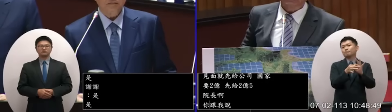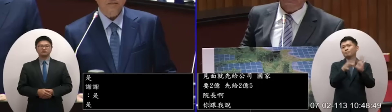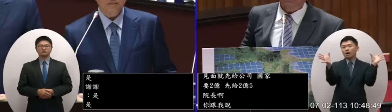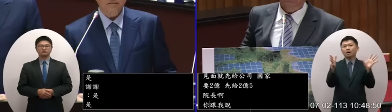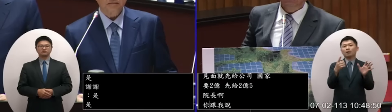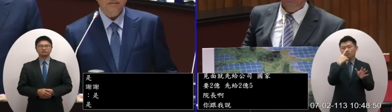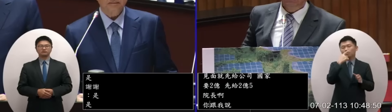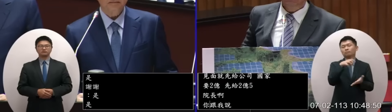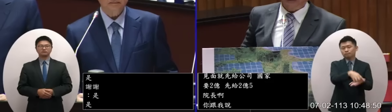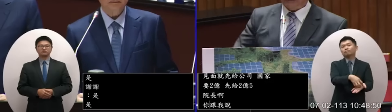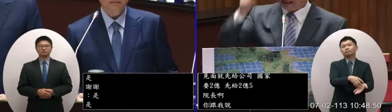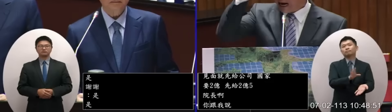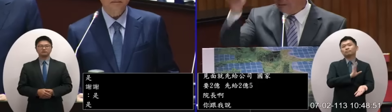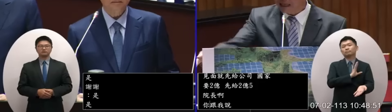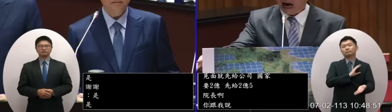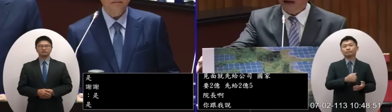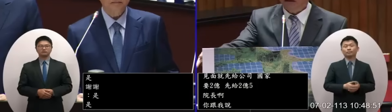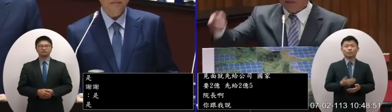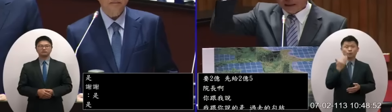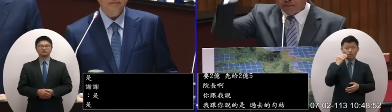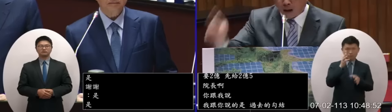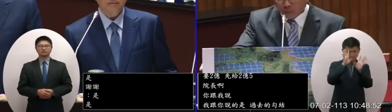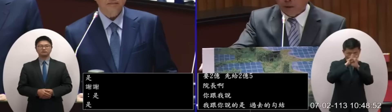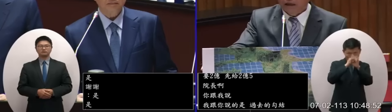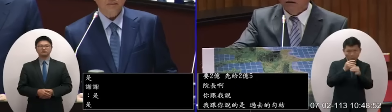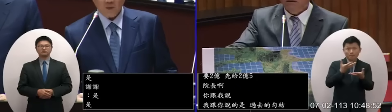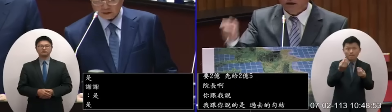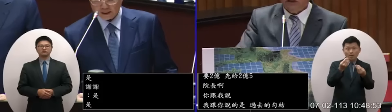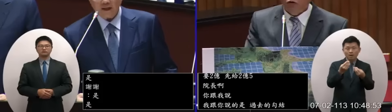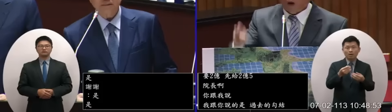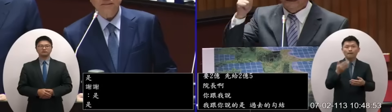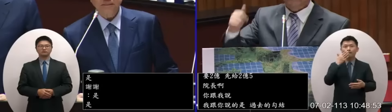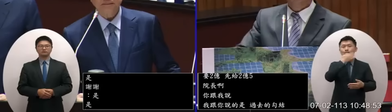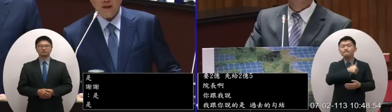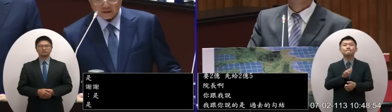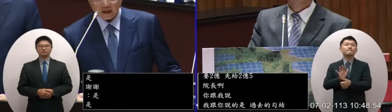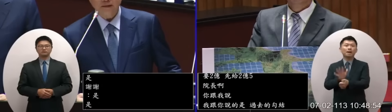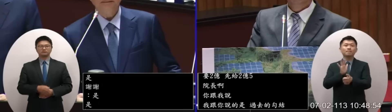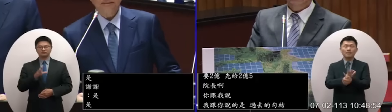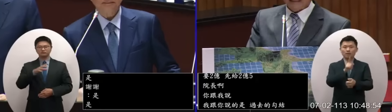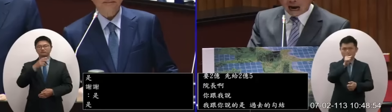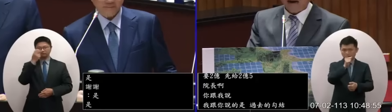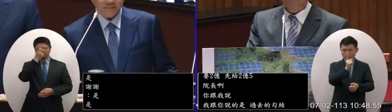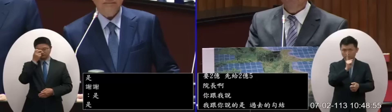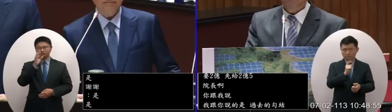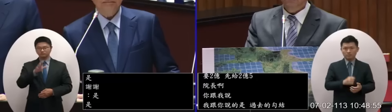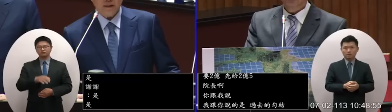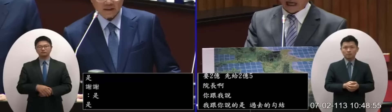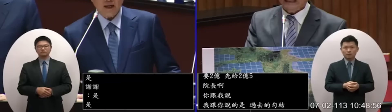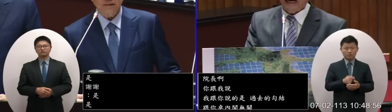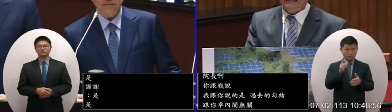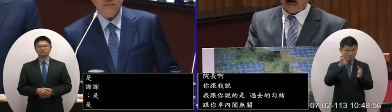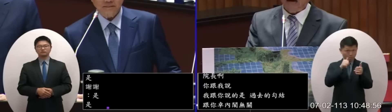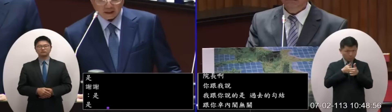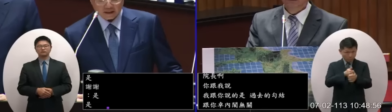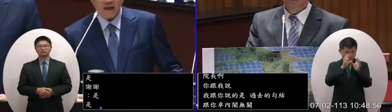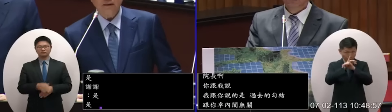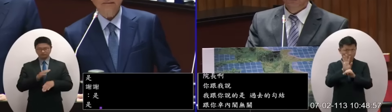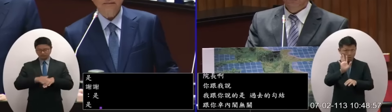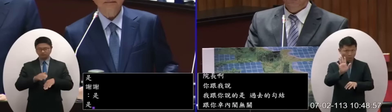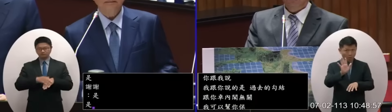当因啦，但是你若无查，就变作包庇，你都有关系。 会查， 会查，肯定会查， 会